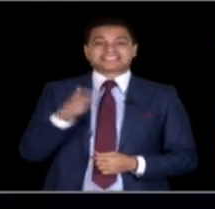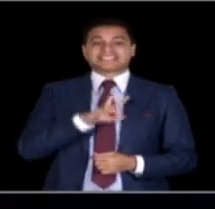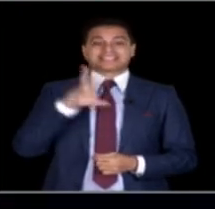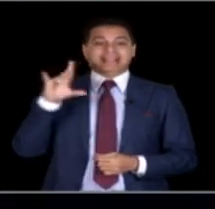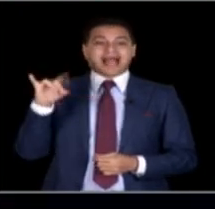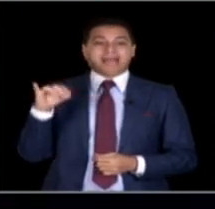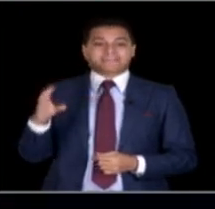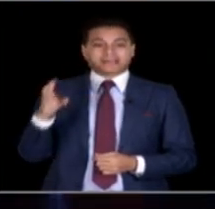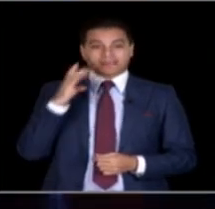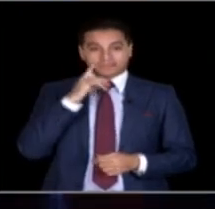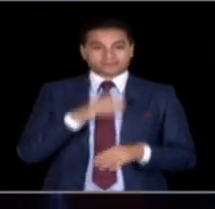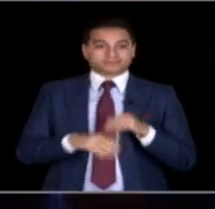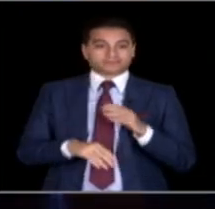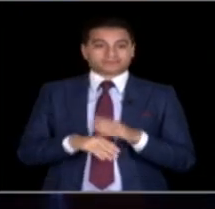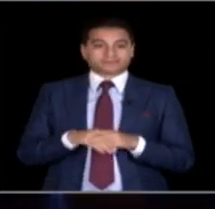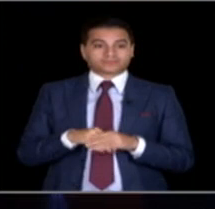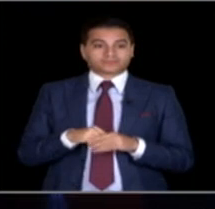إسلام إجابتك